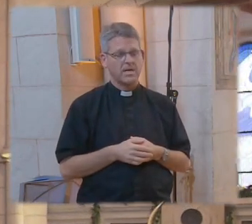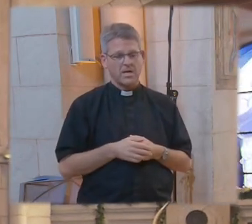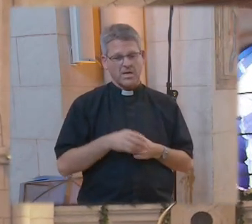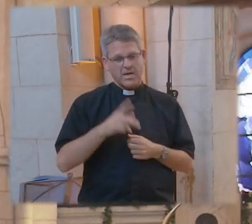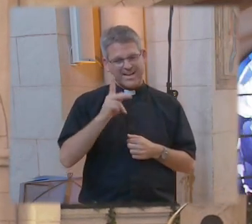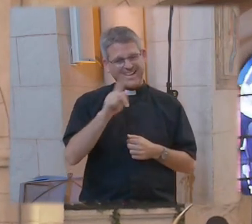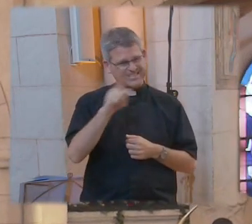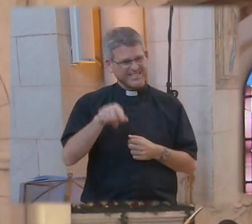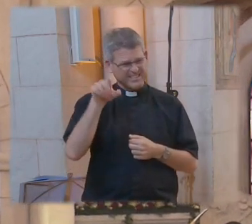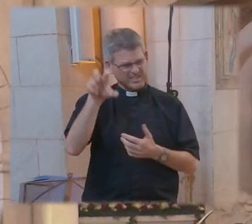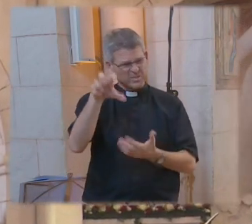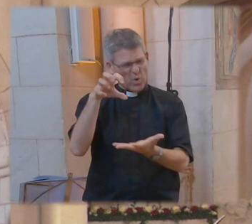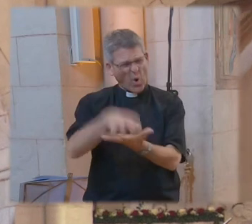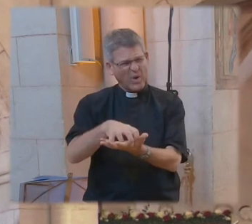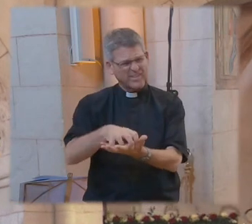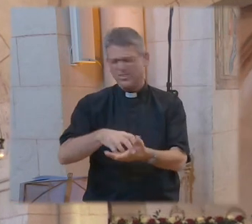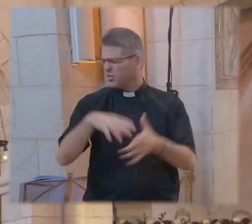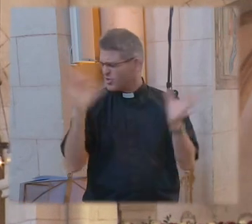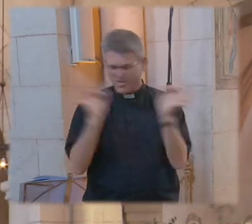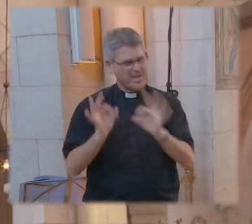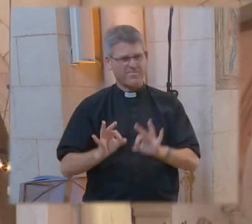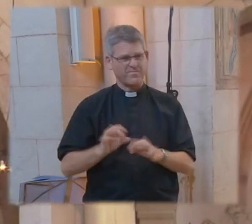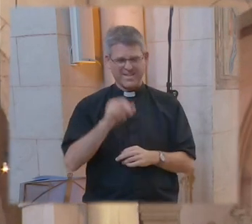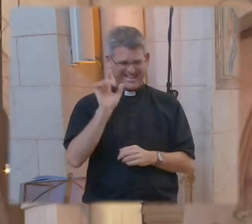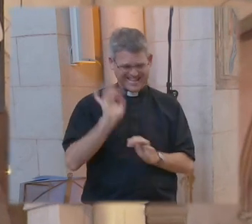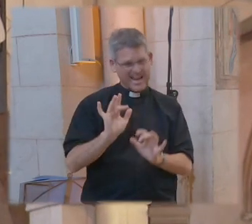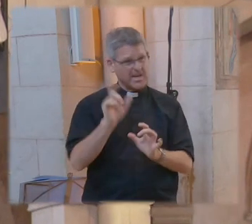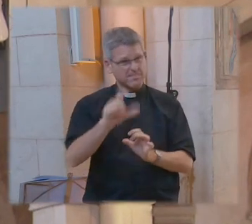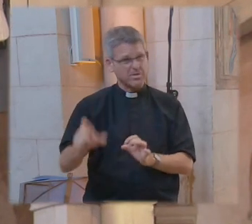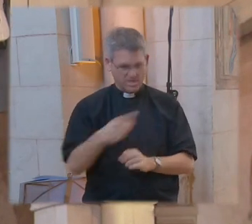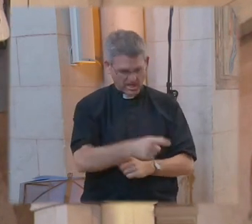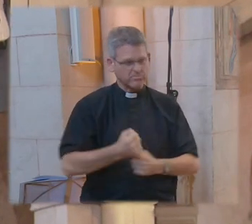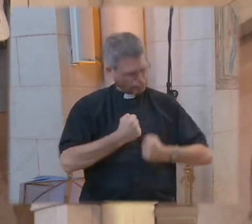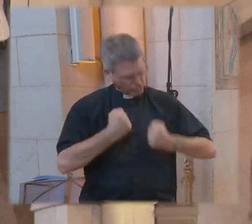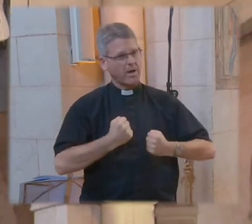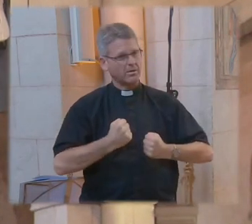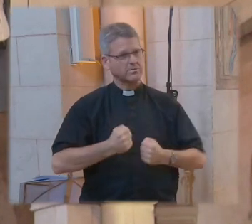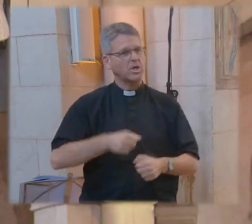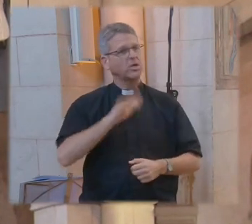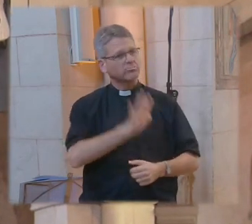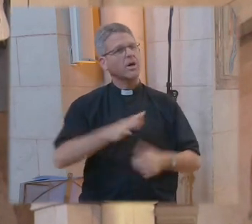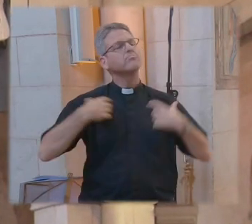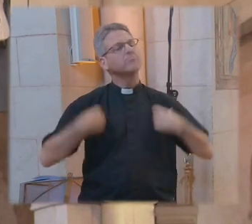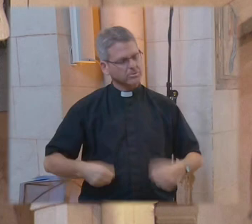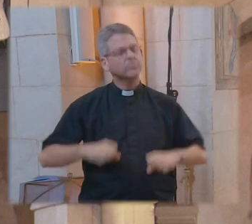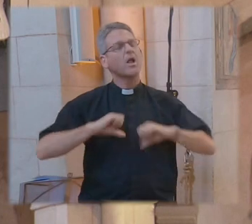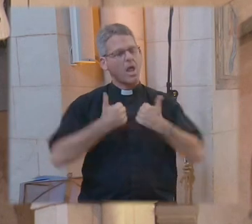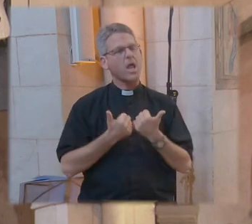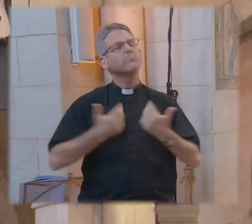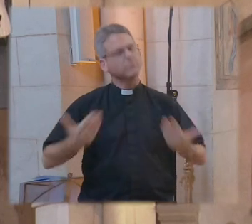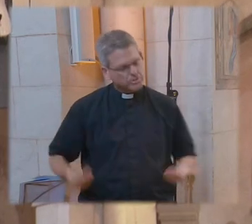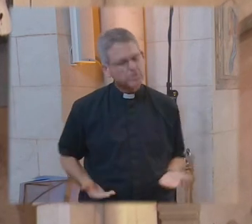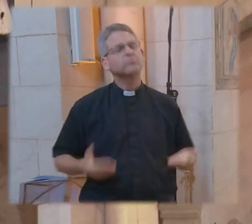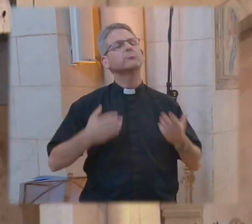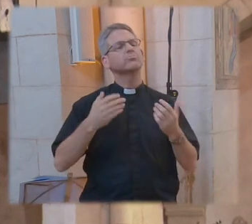menschenverachtenden Ort hat er seine Glaubensüberzeugung bewährt und seinen christlichen und priesterlichen Dienst an den